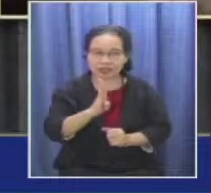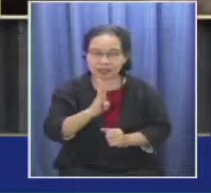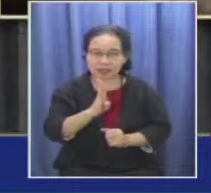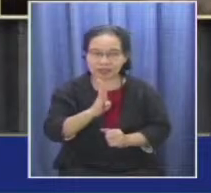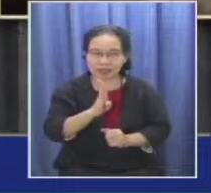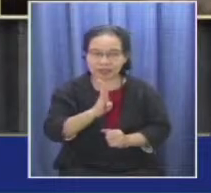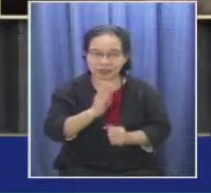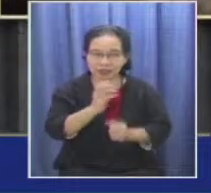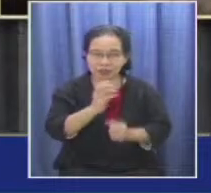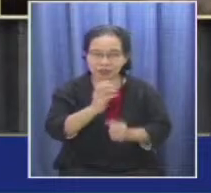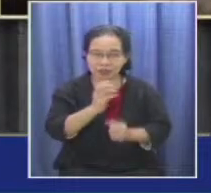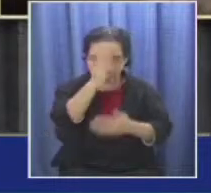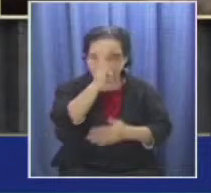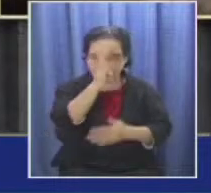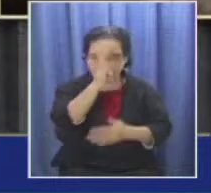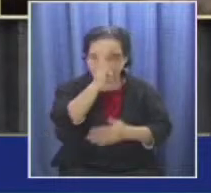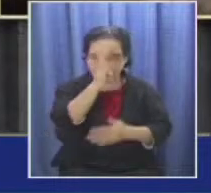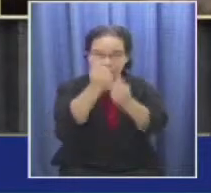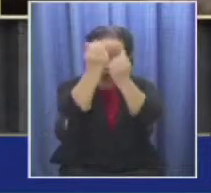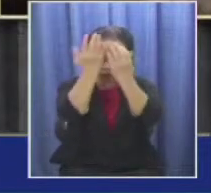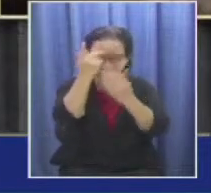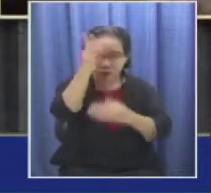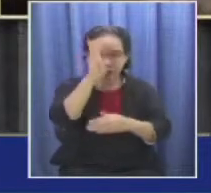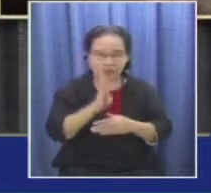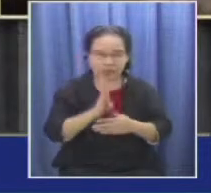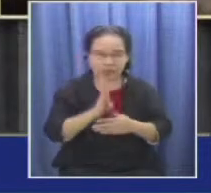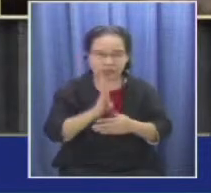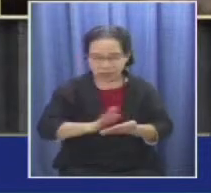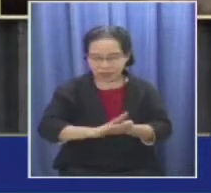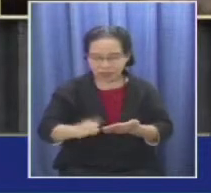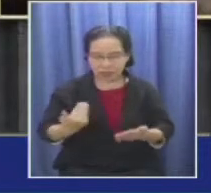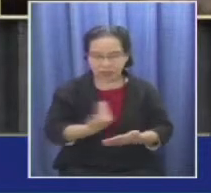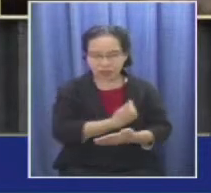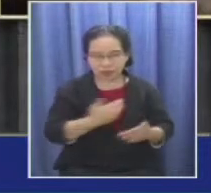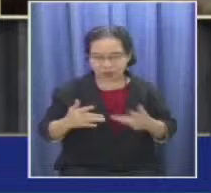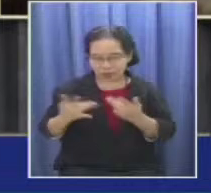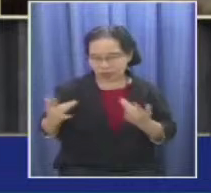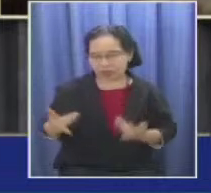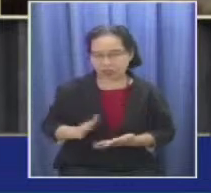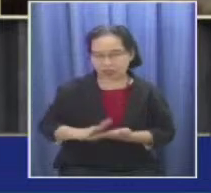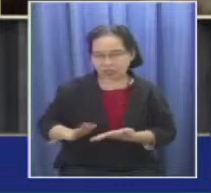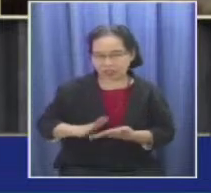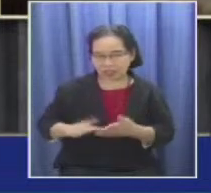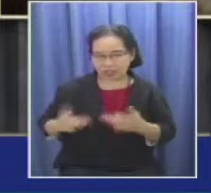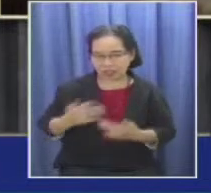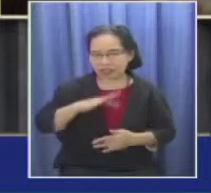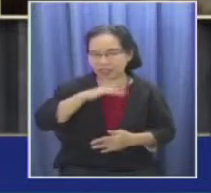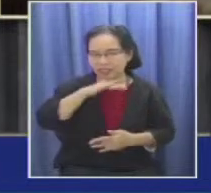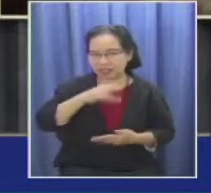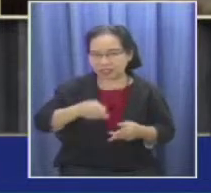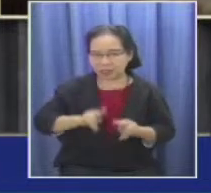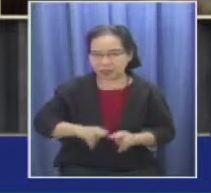tie de ne ano sɛ de bɛyɛ wɔ Nyankopɔn betie yɛ no wodi kan yɛ setie ma no ansa